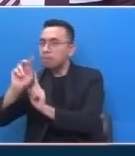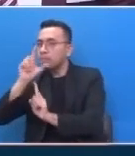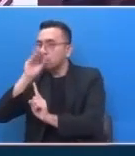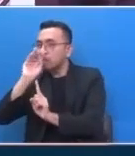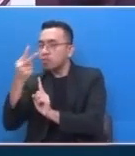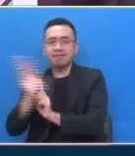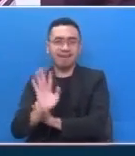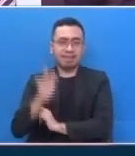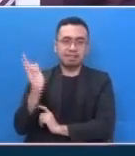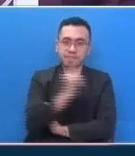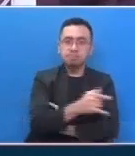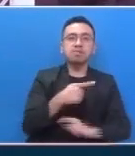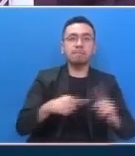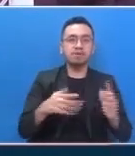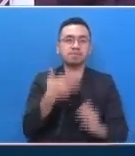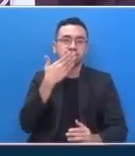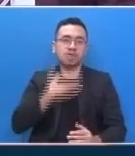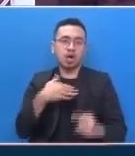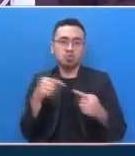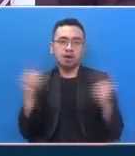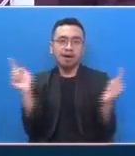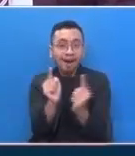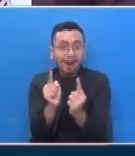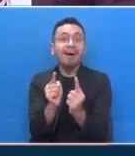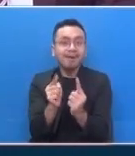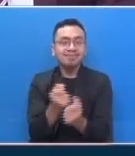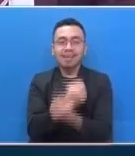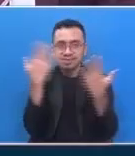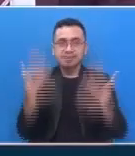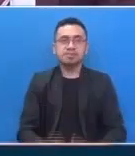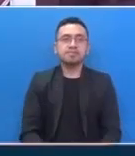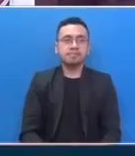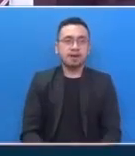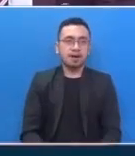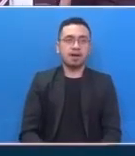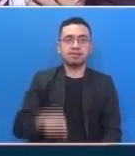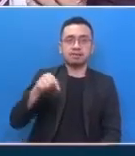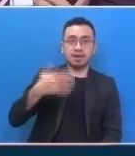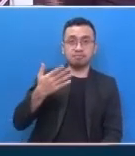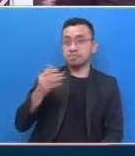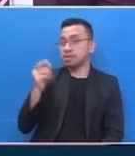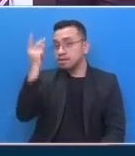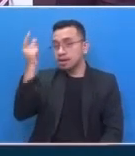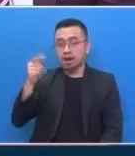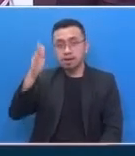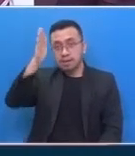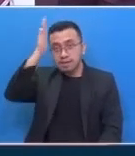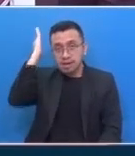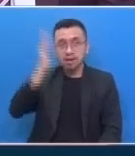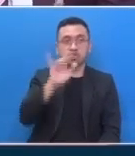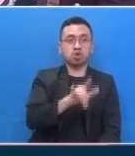Apakah ada kemungkinan nih nanti Ganjar juga akan bertemu dengan Presiden Joko Widodo begitu sehingga makin mengukuhkan bahwa perbedaan kemarin itu tidak ada